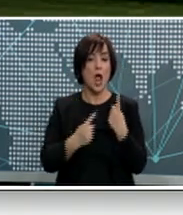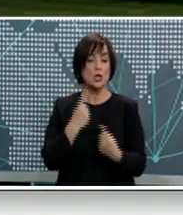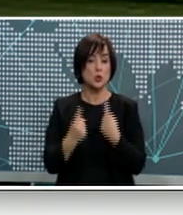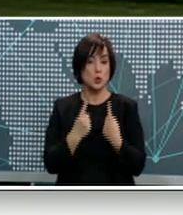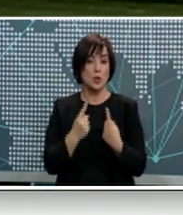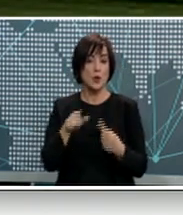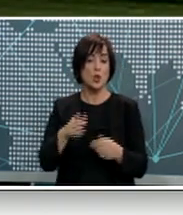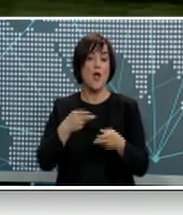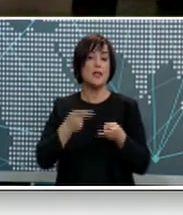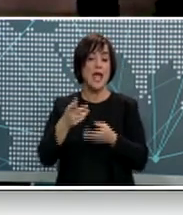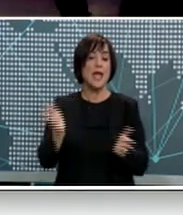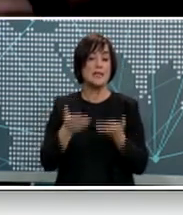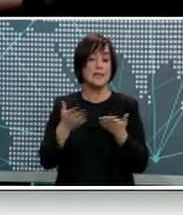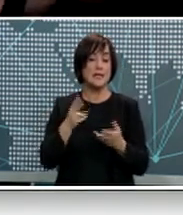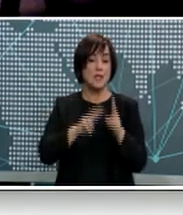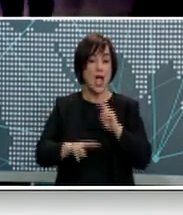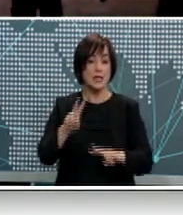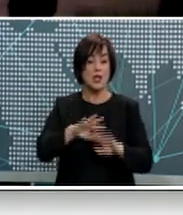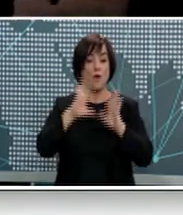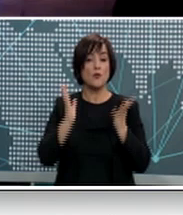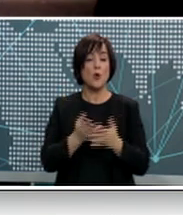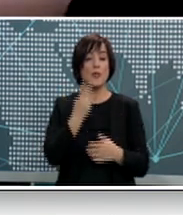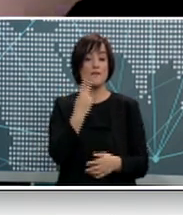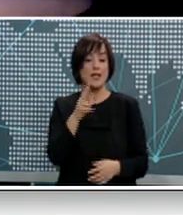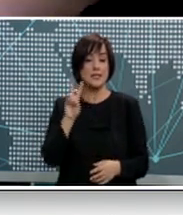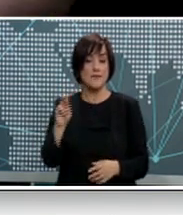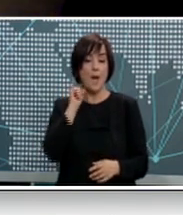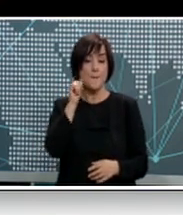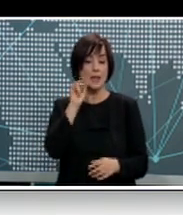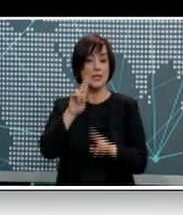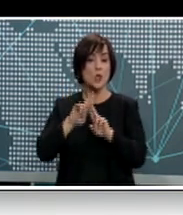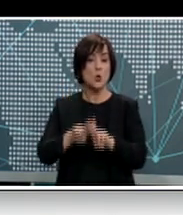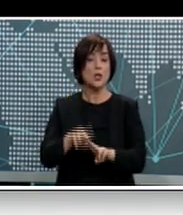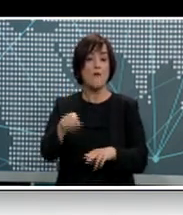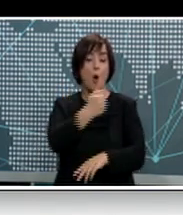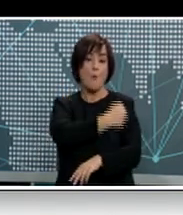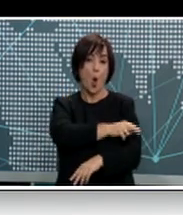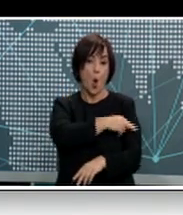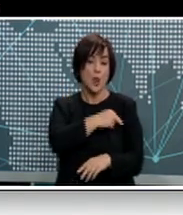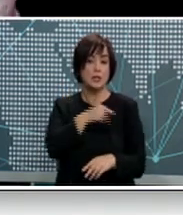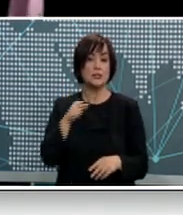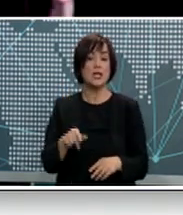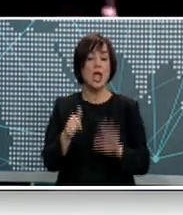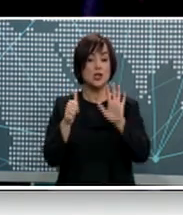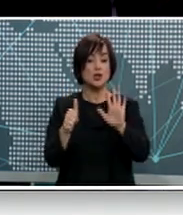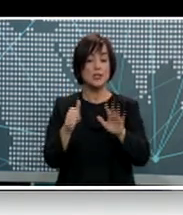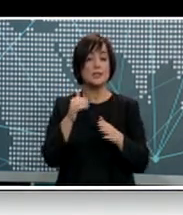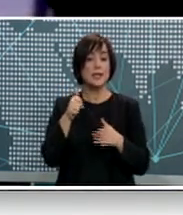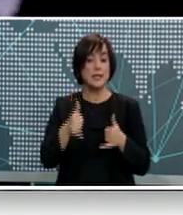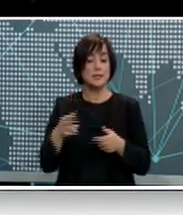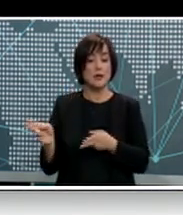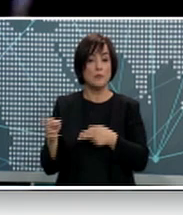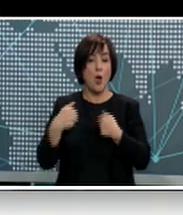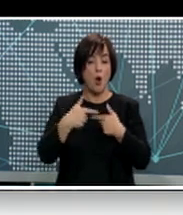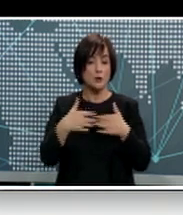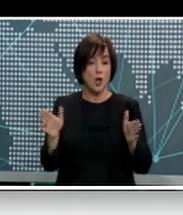но инатаму на одделот за интензивна нега. Вкупно 22 патници остануваат во болницата, но 6 се денеска пуштени на